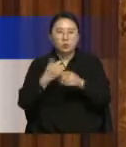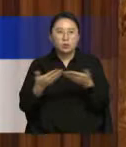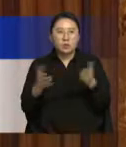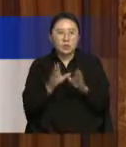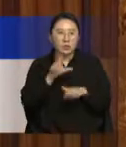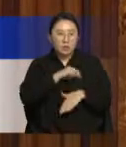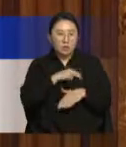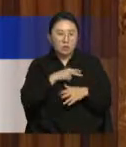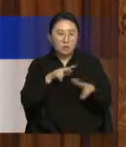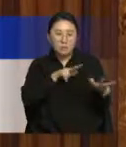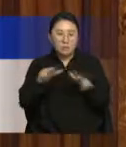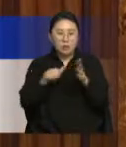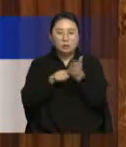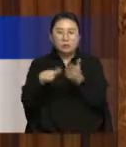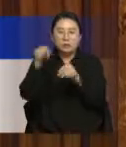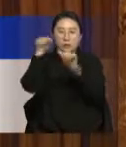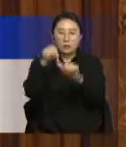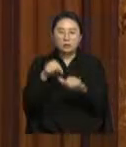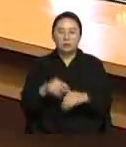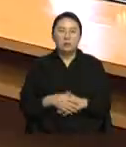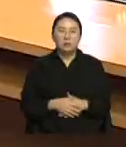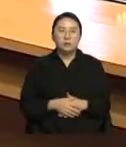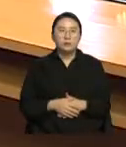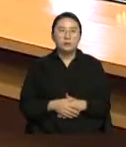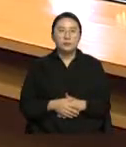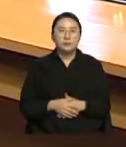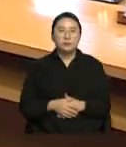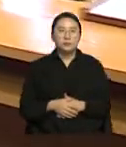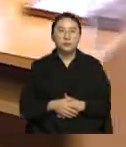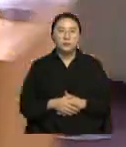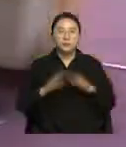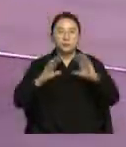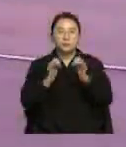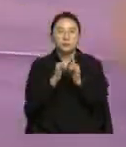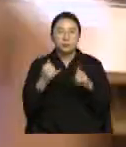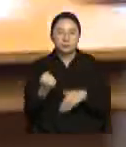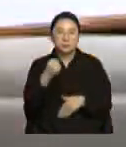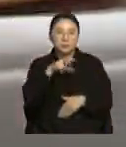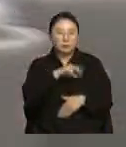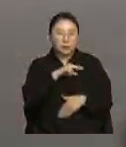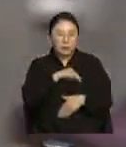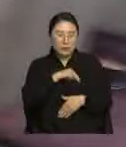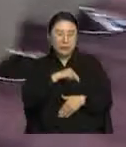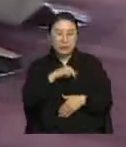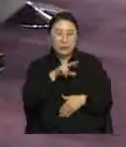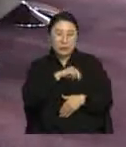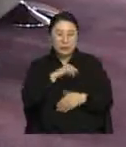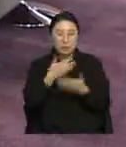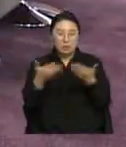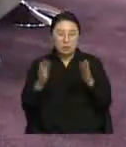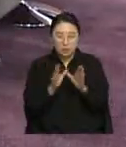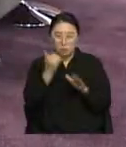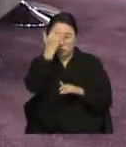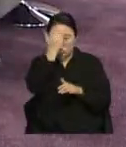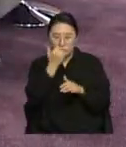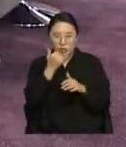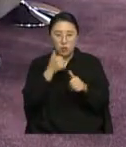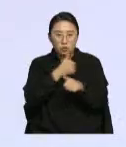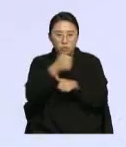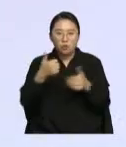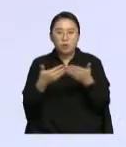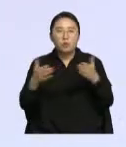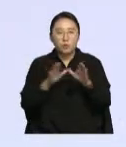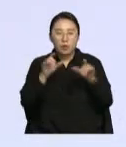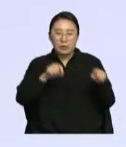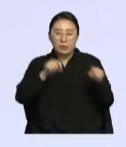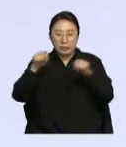더불어민주당 의원을 즉각 제명하라. 국민의힘 의원들은 의장단이 윤리위 구성을 지연할 시 계속해서